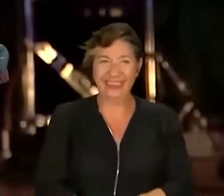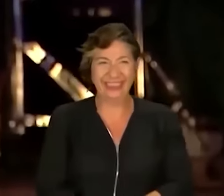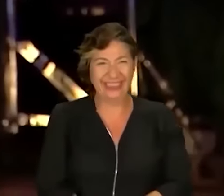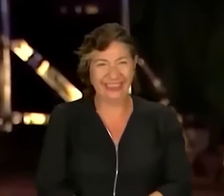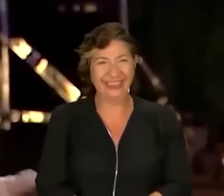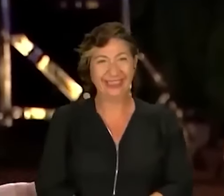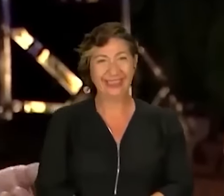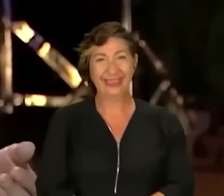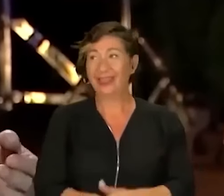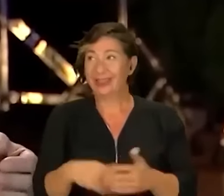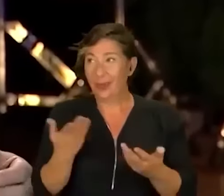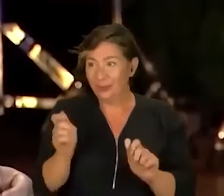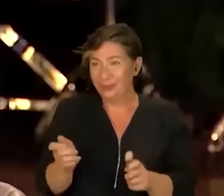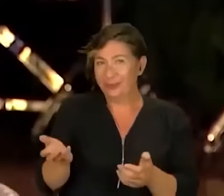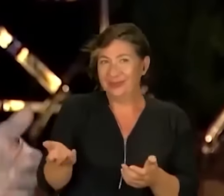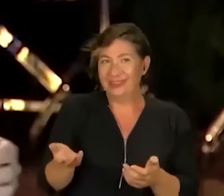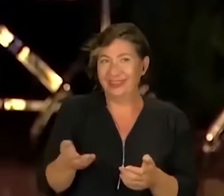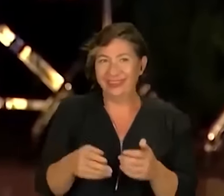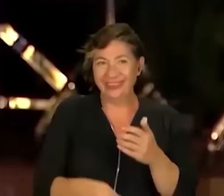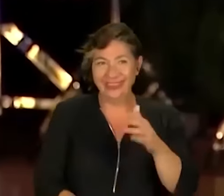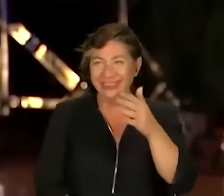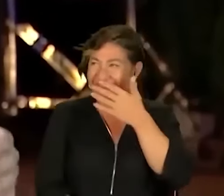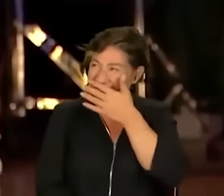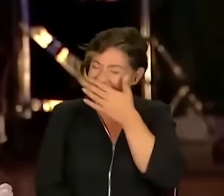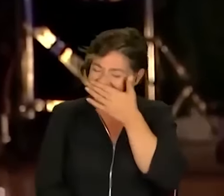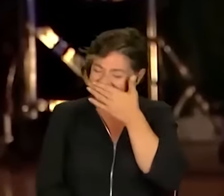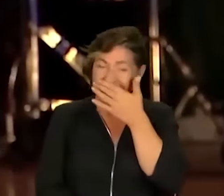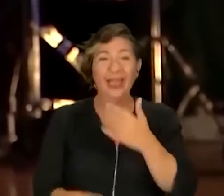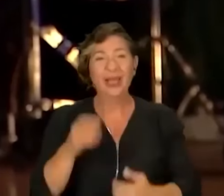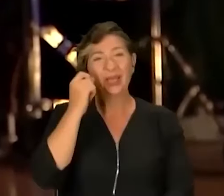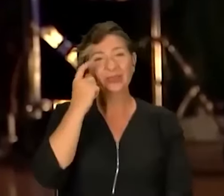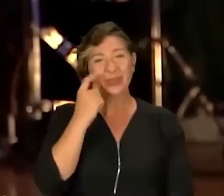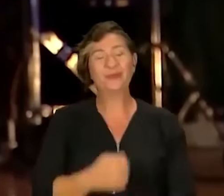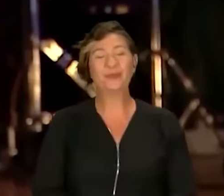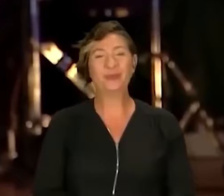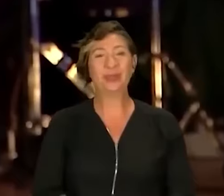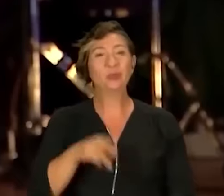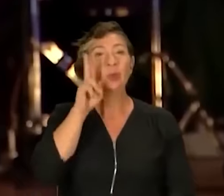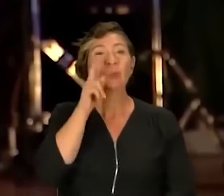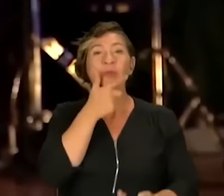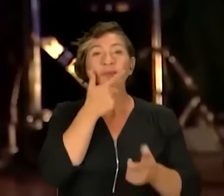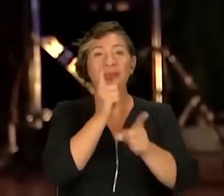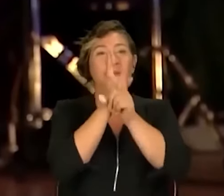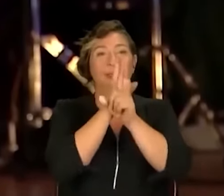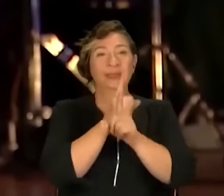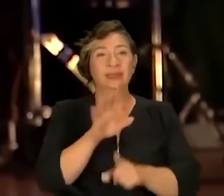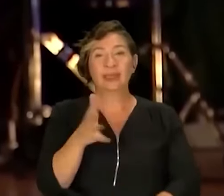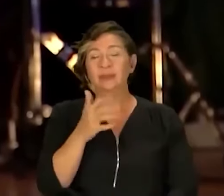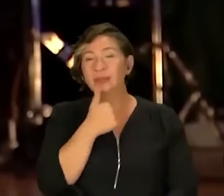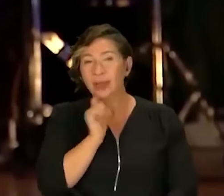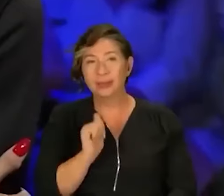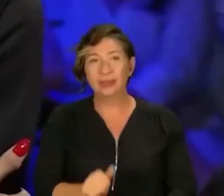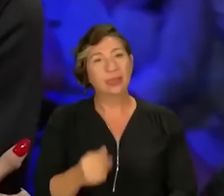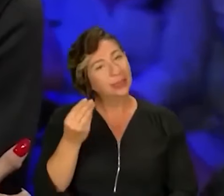buralarda ne yapıyorsun Neyse özlüyorum son Bodrum'da karşılaştık Ne yapıyorsun